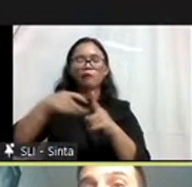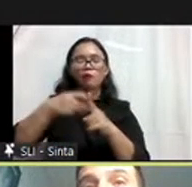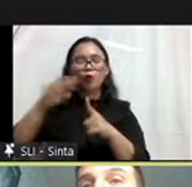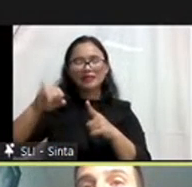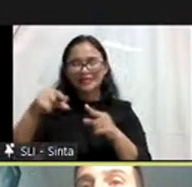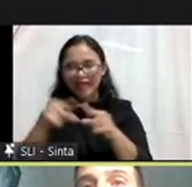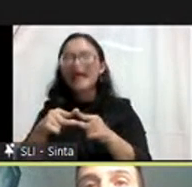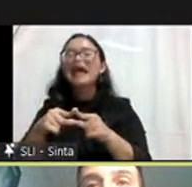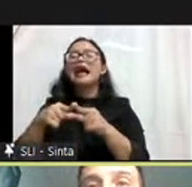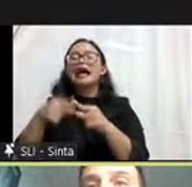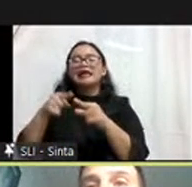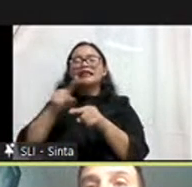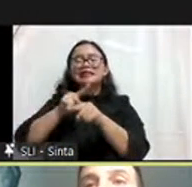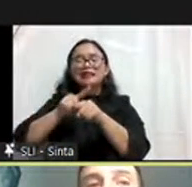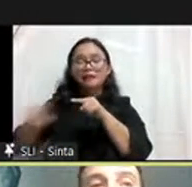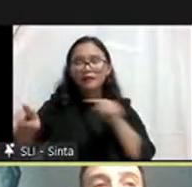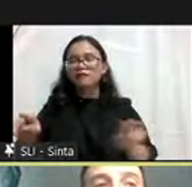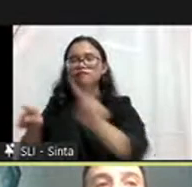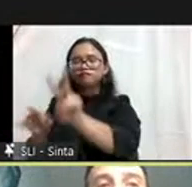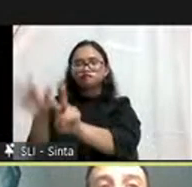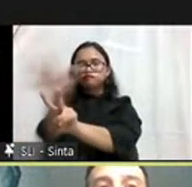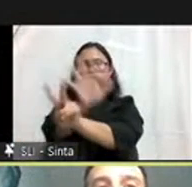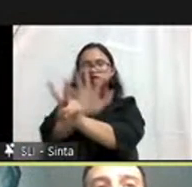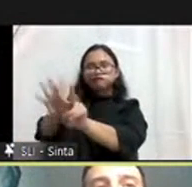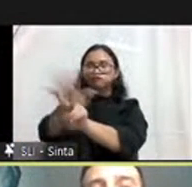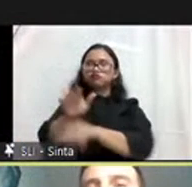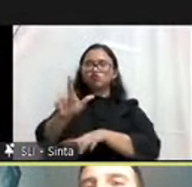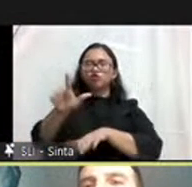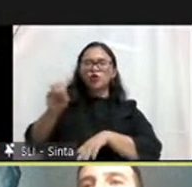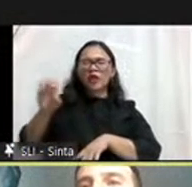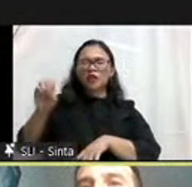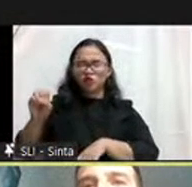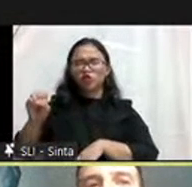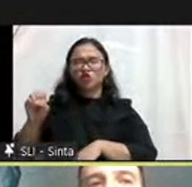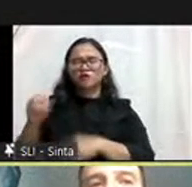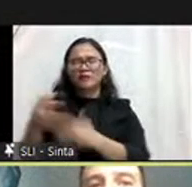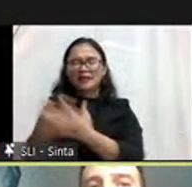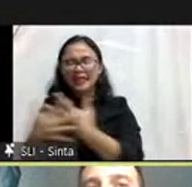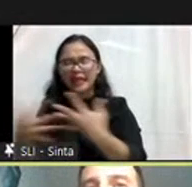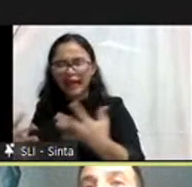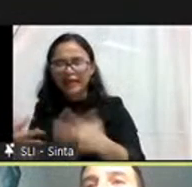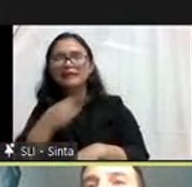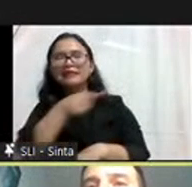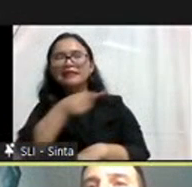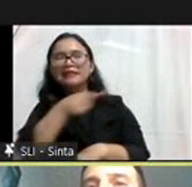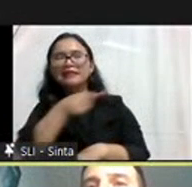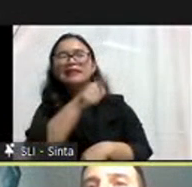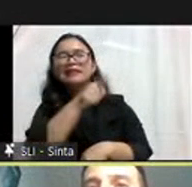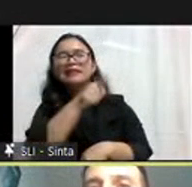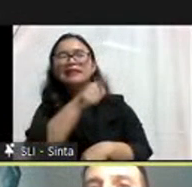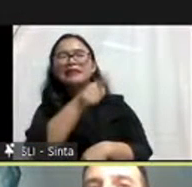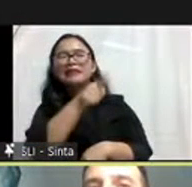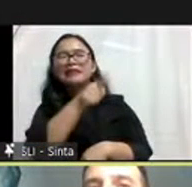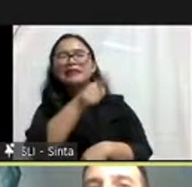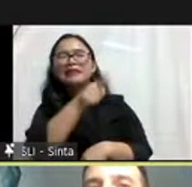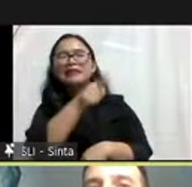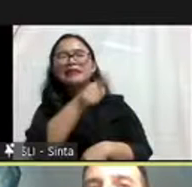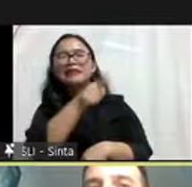keluarga yang menuduh e perusahaan itu melakukan pelanggaran pada tahun 20082009 dan